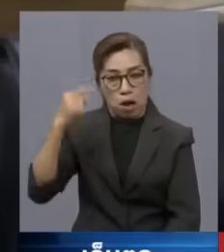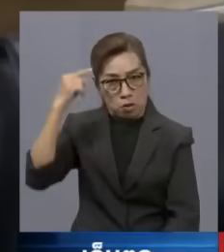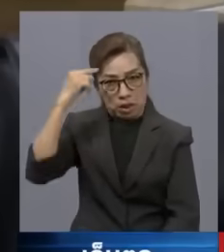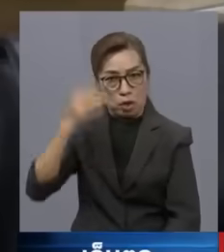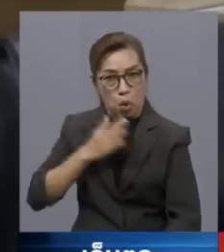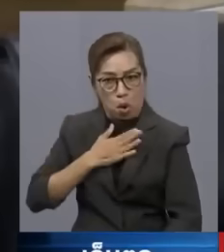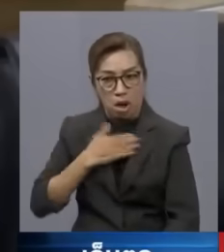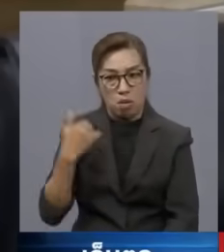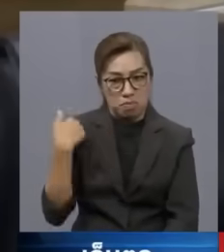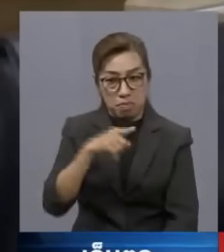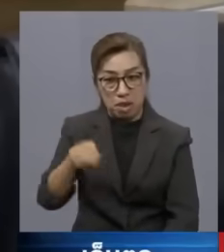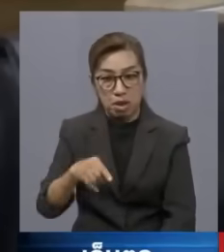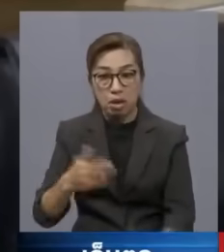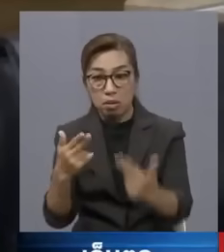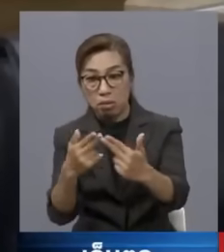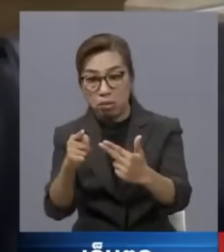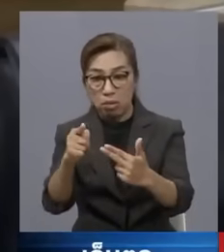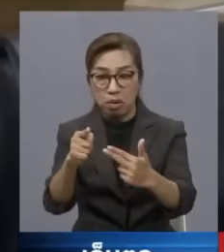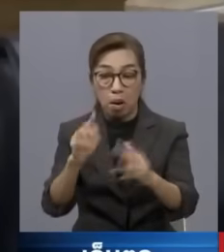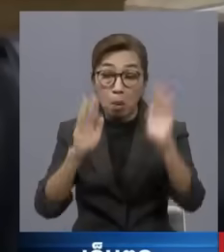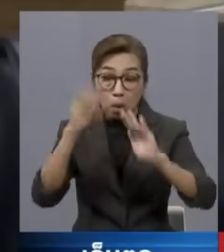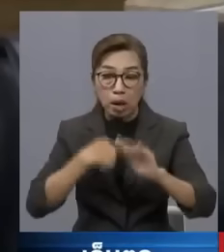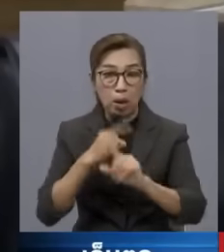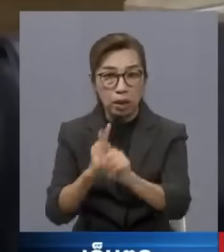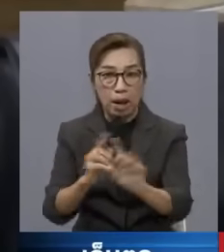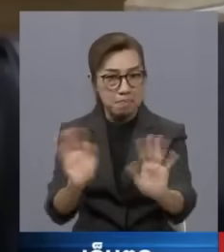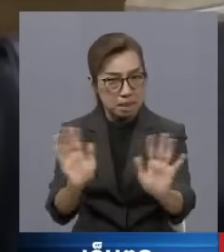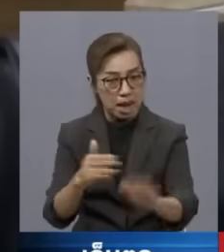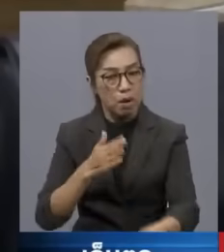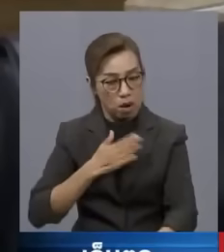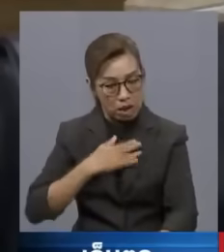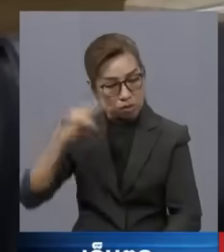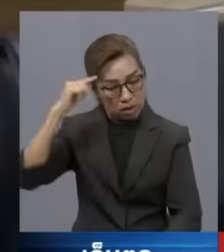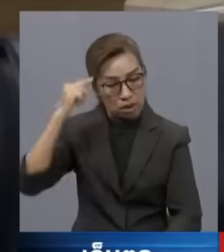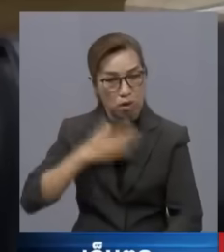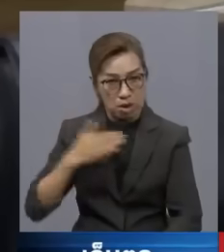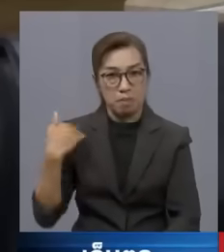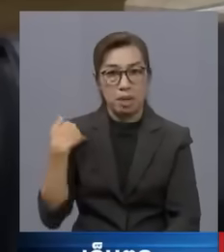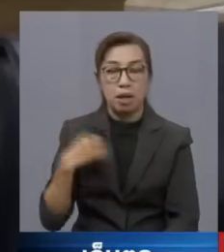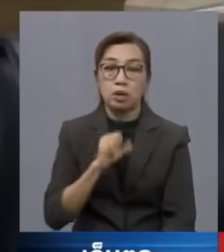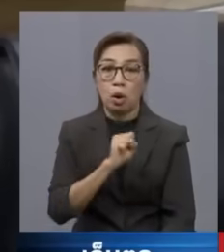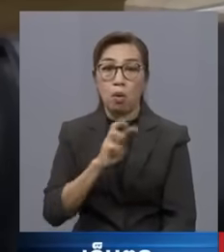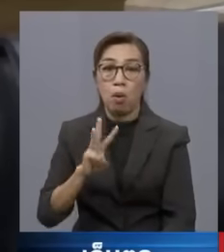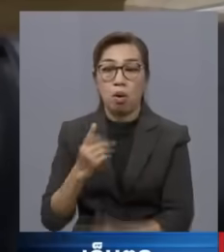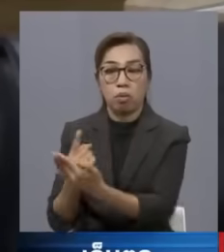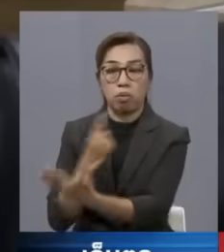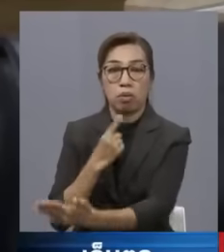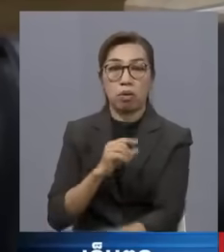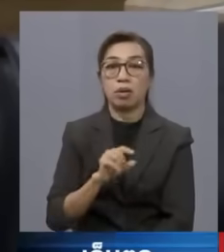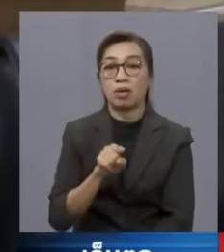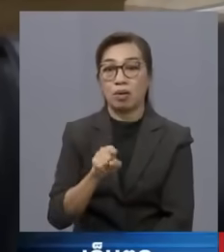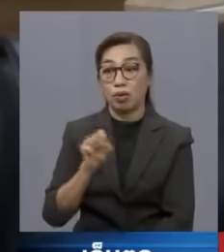ไม่ได้โหวตตามพรรคลุงอย่างที่หลายฝ่ายคาดการณ์ฟังว่าเสียงจากเสรีนั้นเนี่ยเป็นตัวแทนสว.สายแข่ง